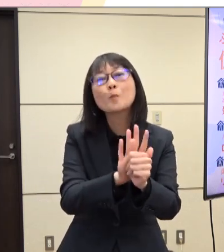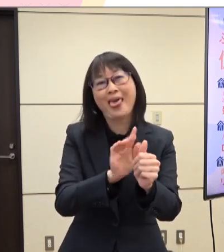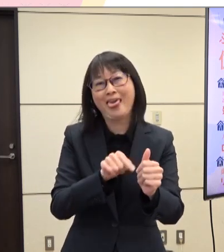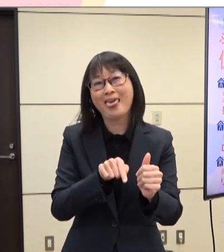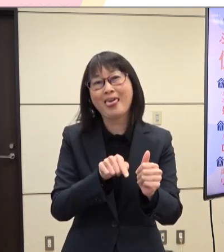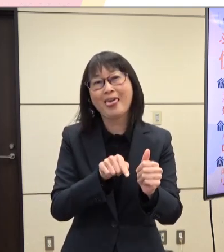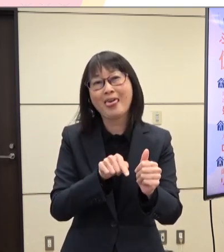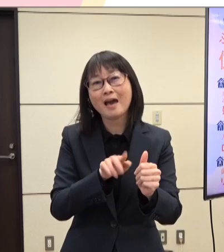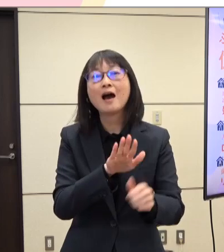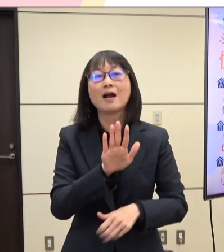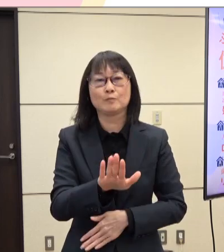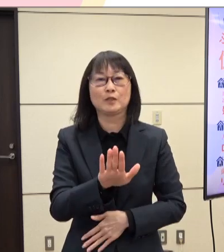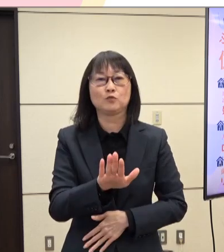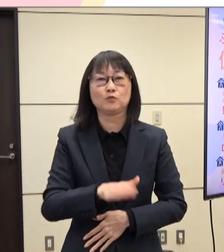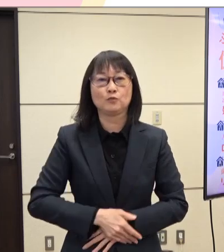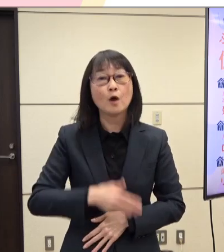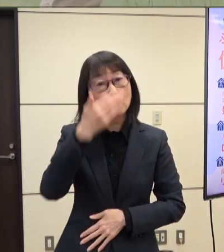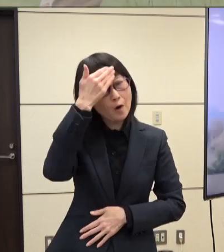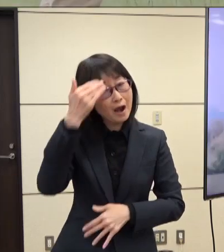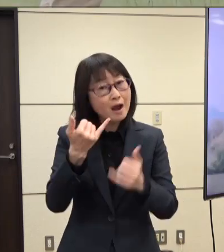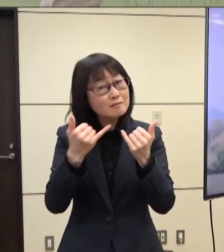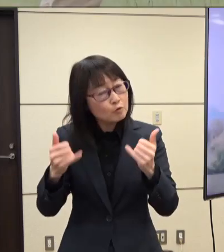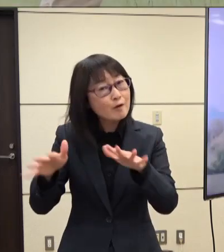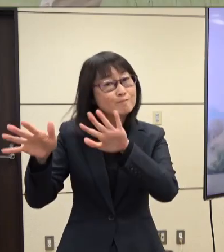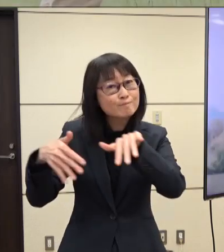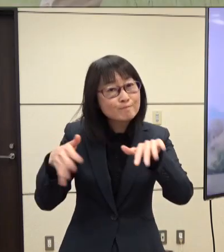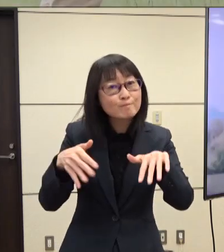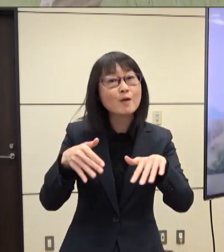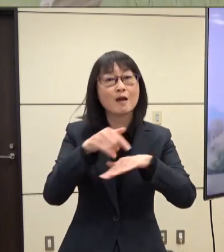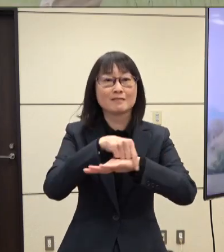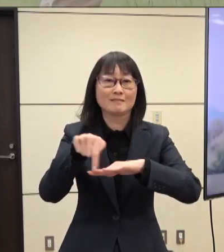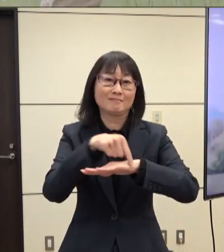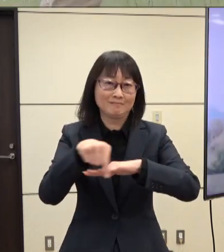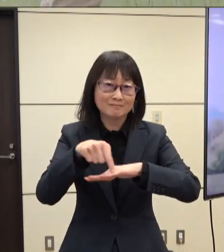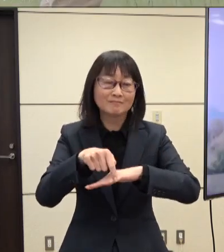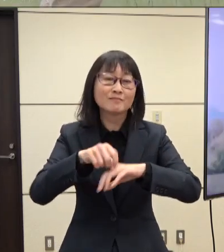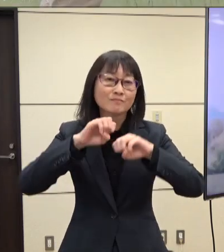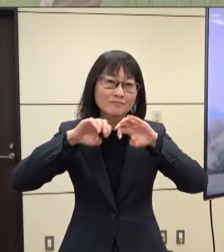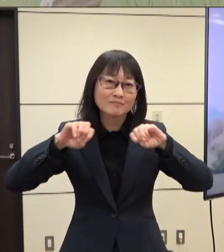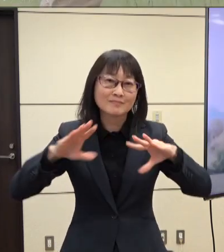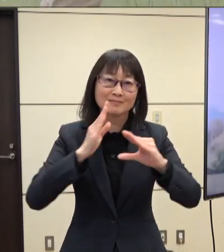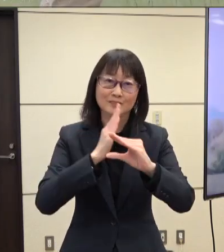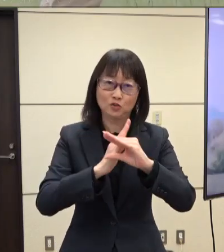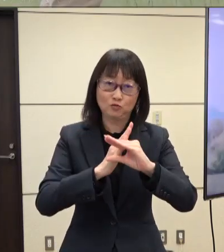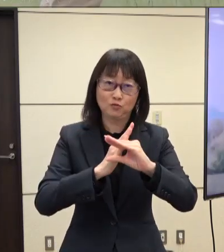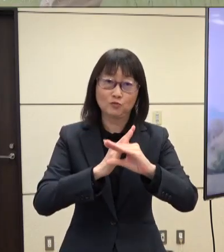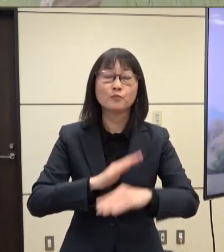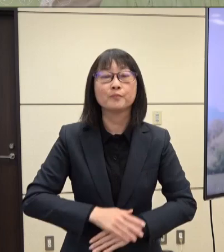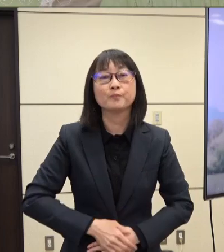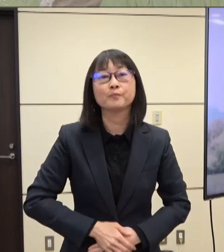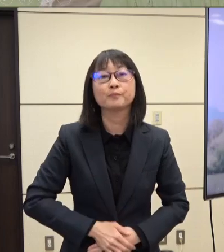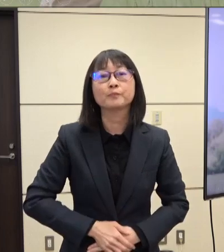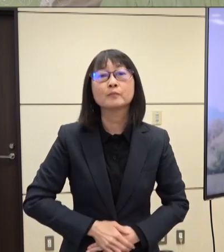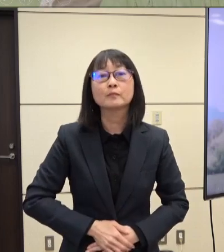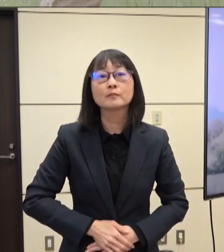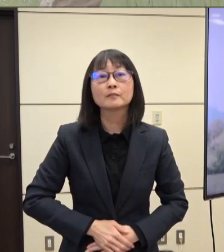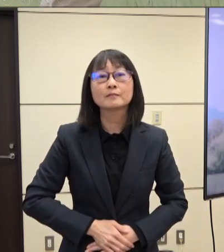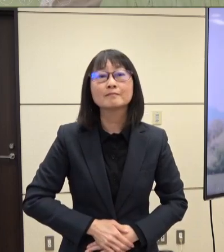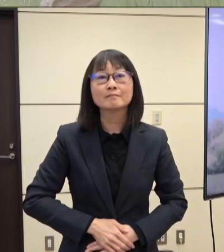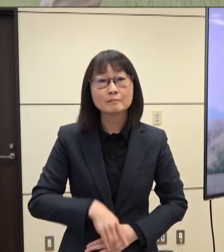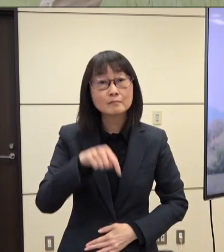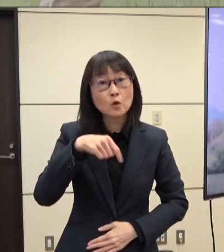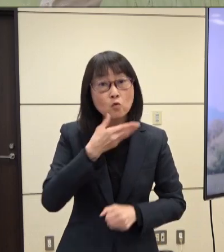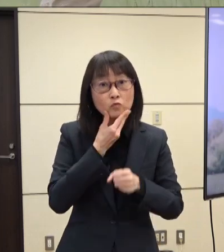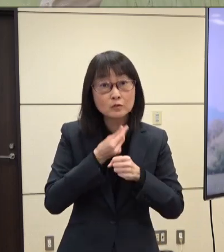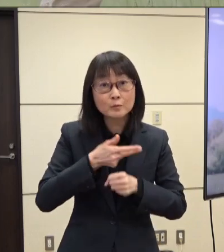った環境を作っていくことにしております。こうした取り組みに加え、何よりも本市の